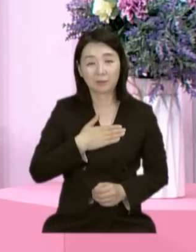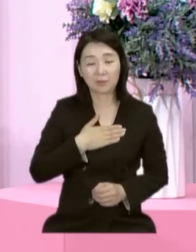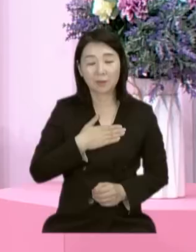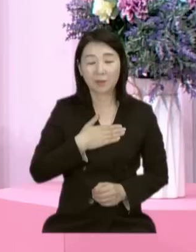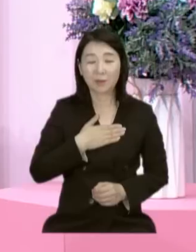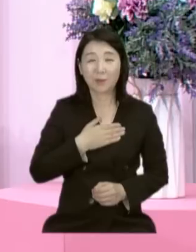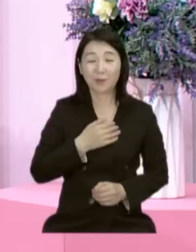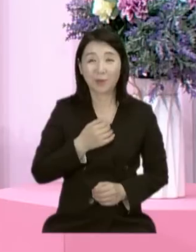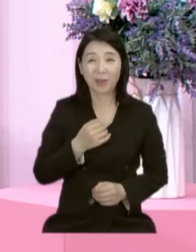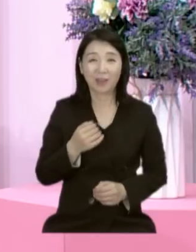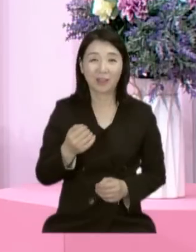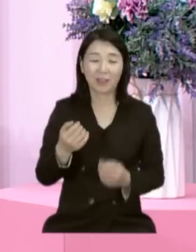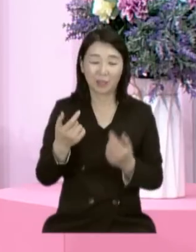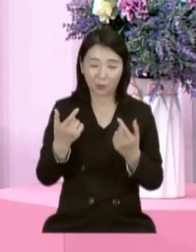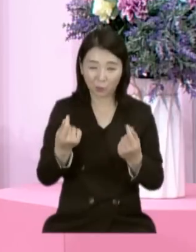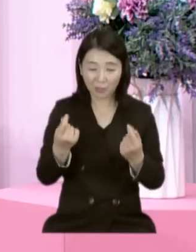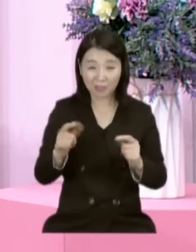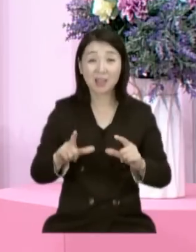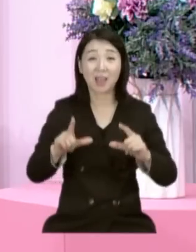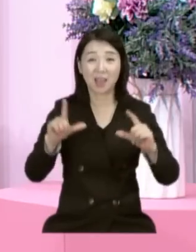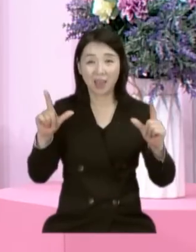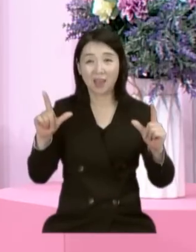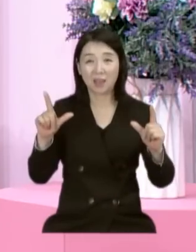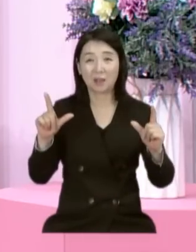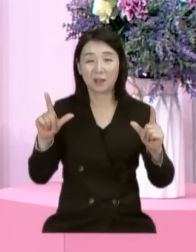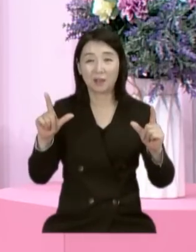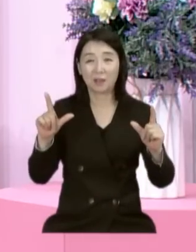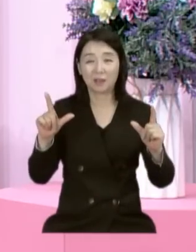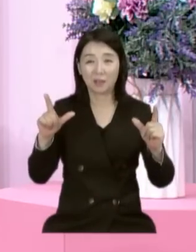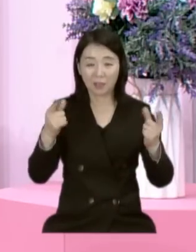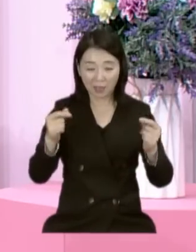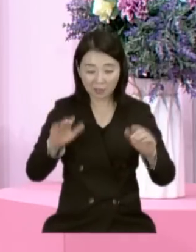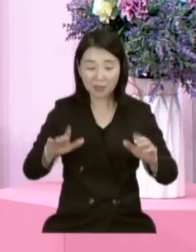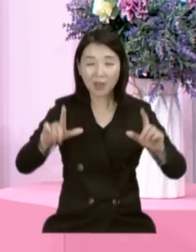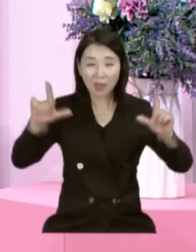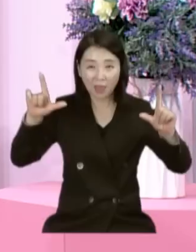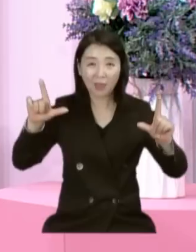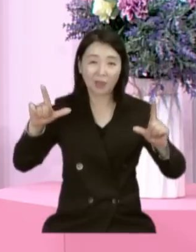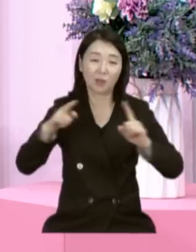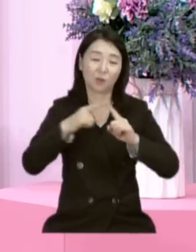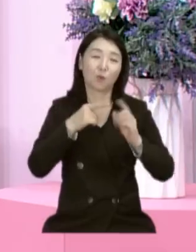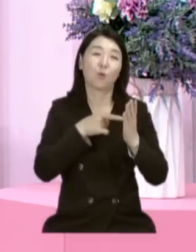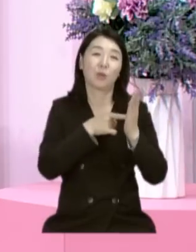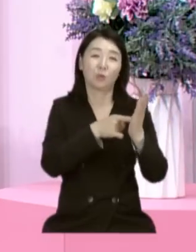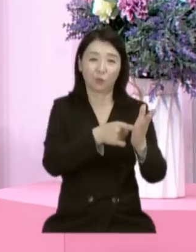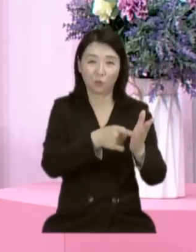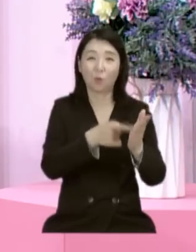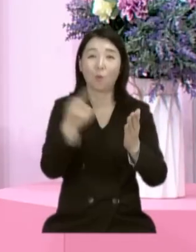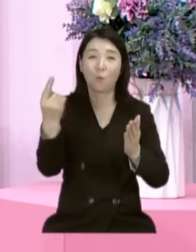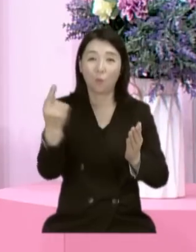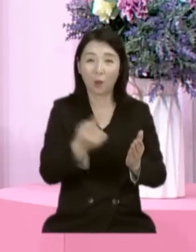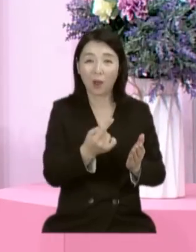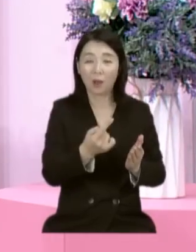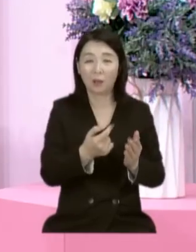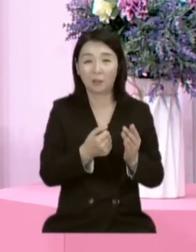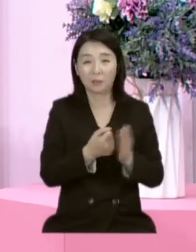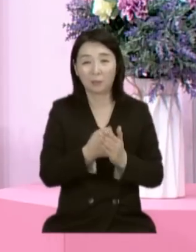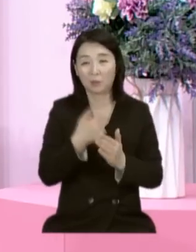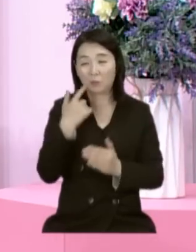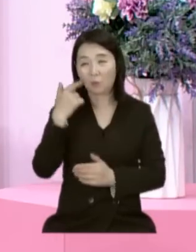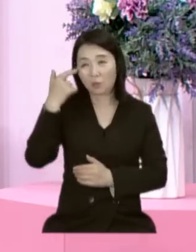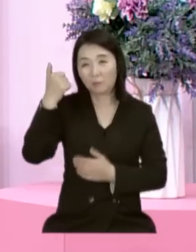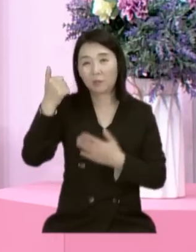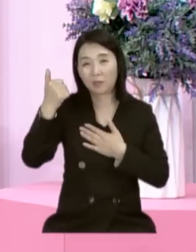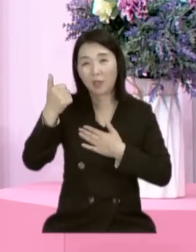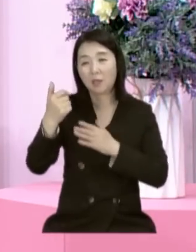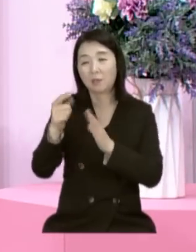달 수는 다르지만 이제 같은 해에 장위주일께 이제 오게 됐고 그 목사님이 이제 제 신앙의